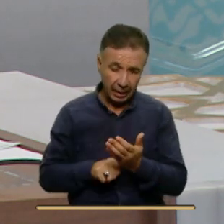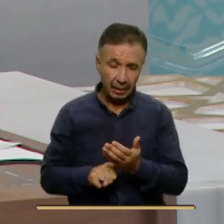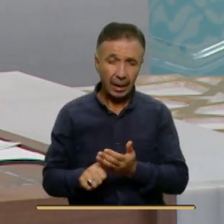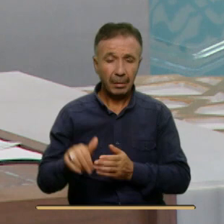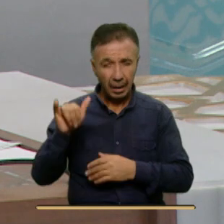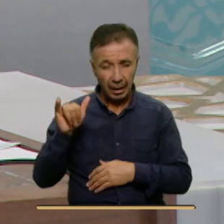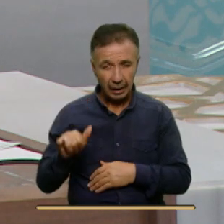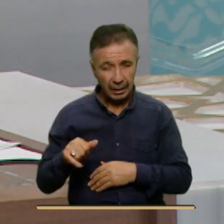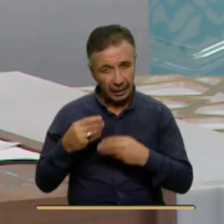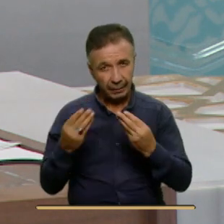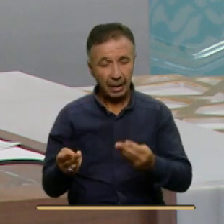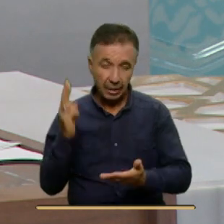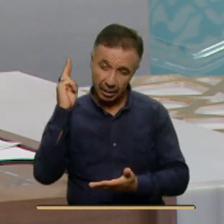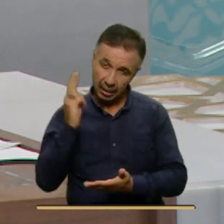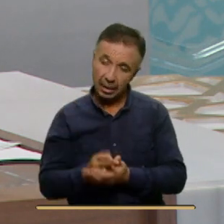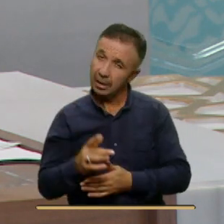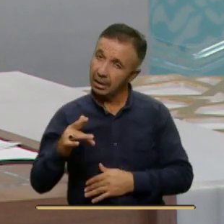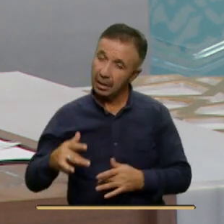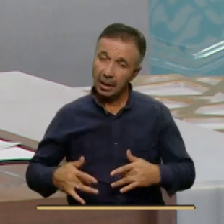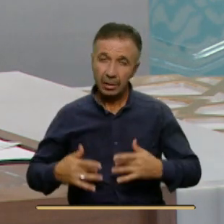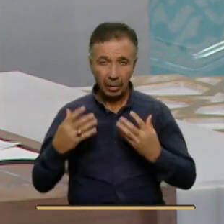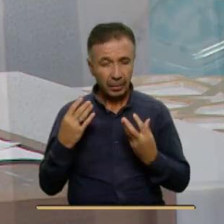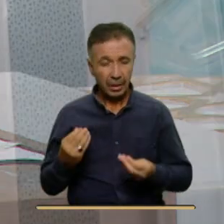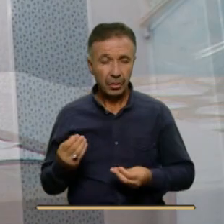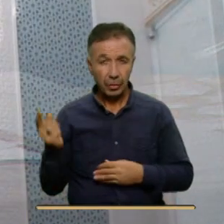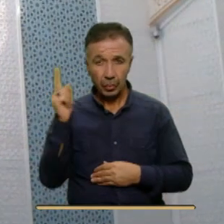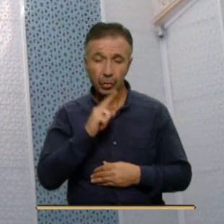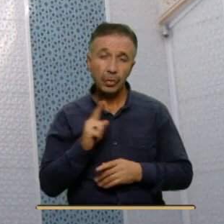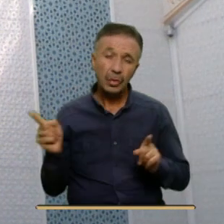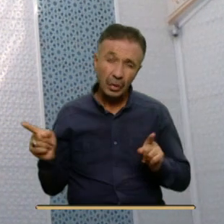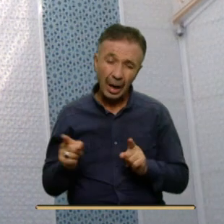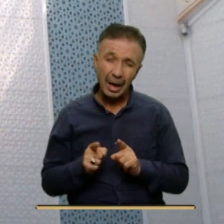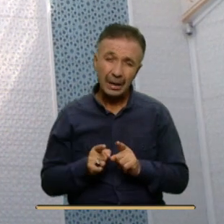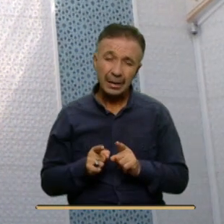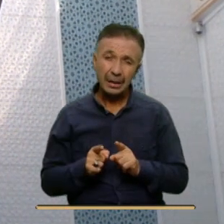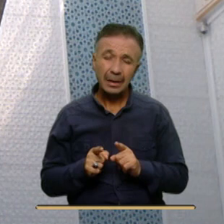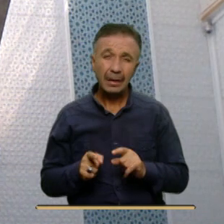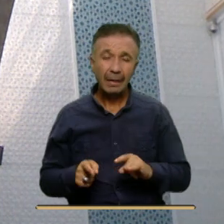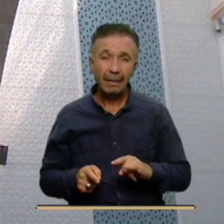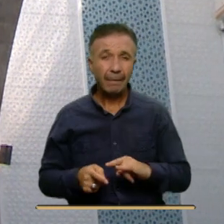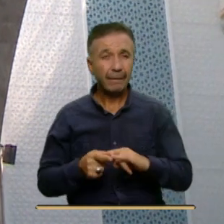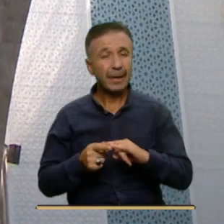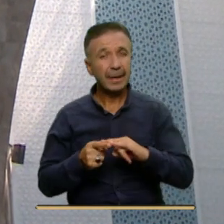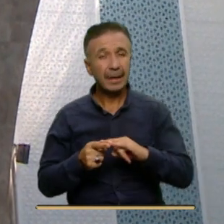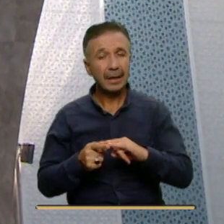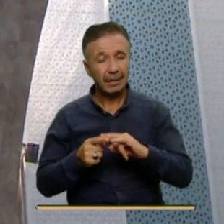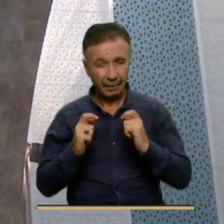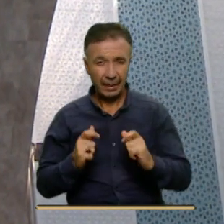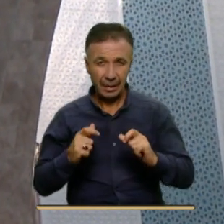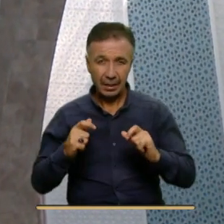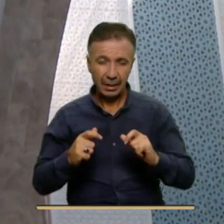verilecek hükme razı durumda. Çünkü artık fetih gerçekleşmiş.